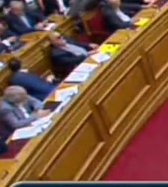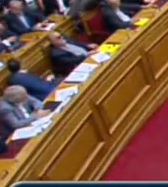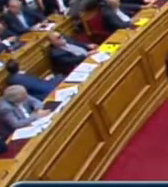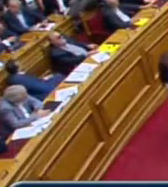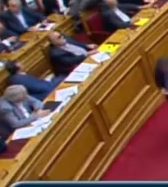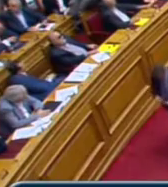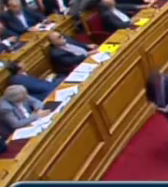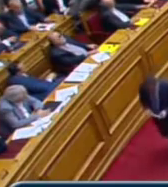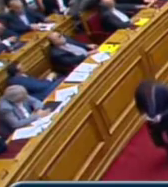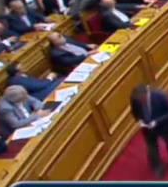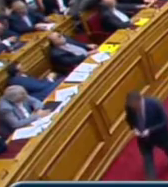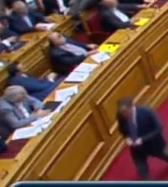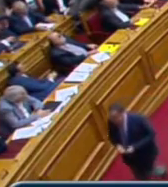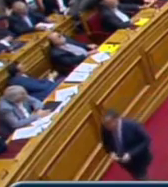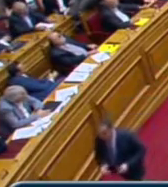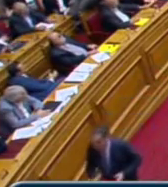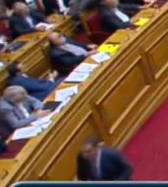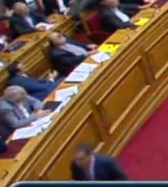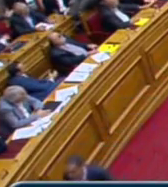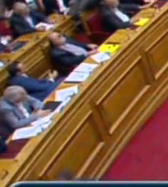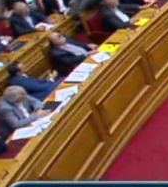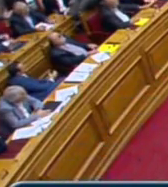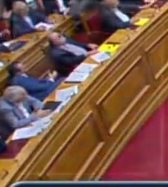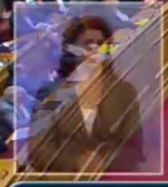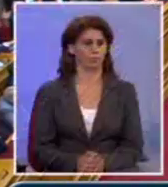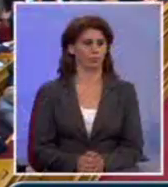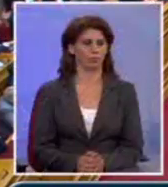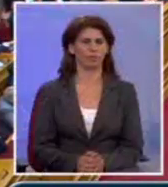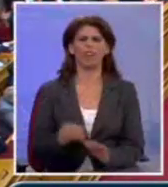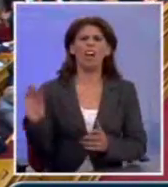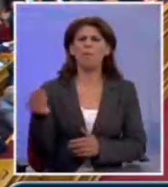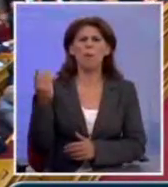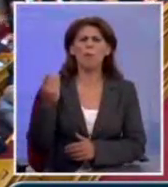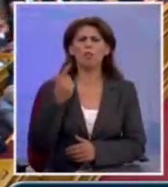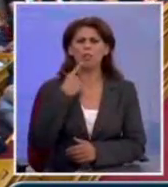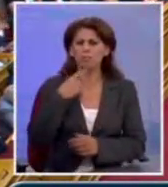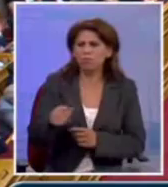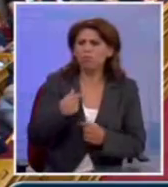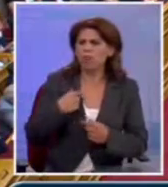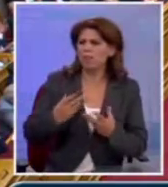κύριε Μαντά, συγγνώμη, δώστε από το καλό πότε, παράδειγμα κύριε από Μαντά. Πότε σας προσβάλλει ο όρος κομματικός υπάλληλος?